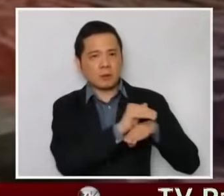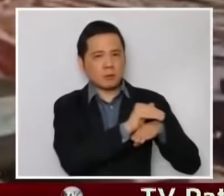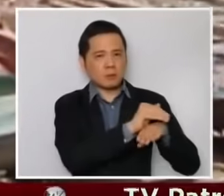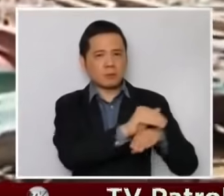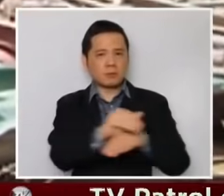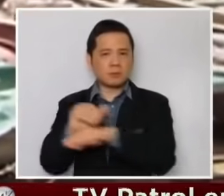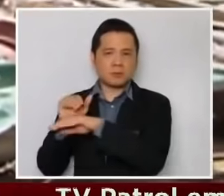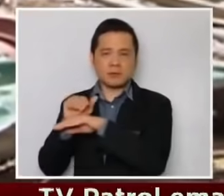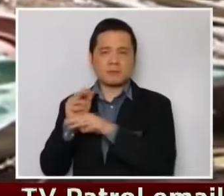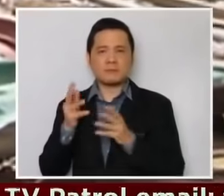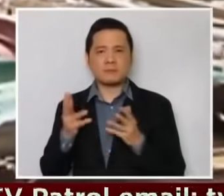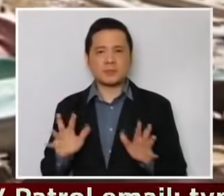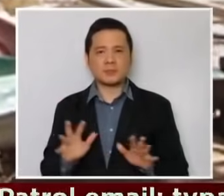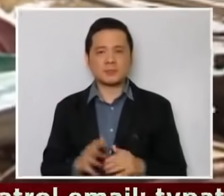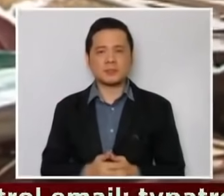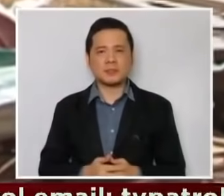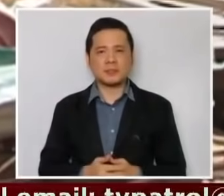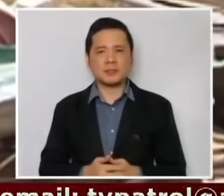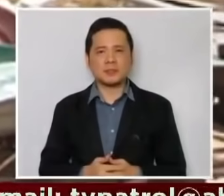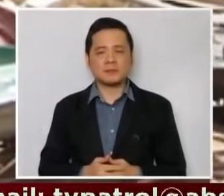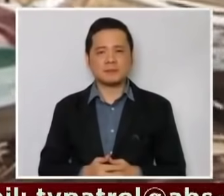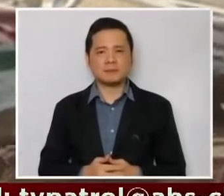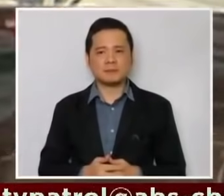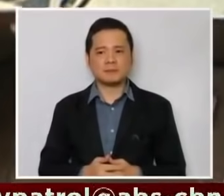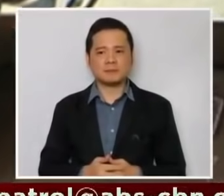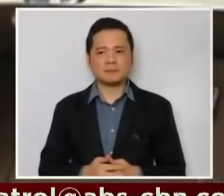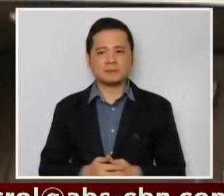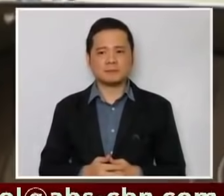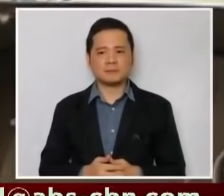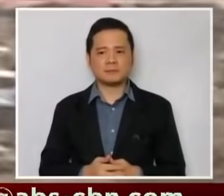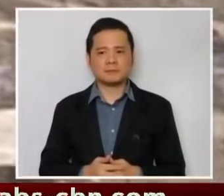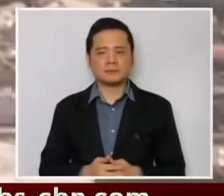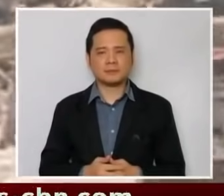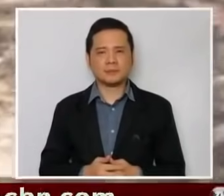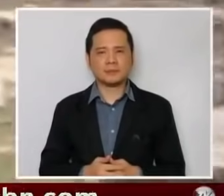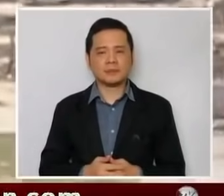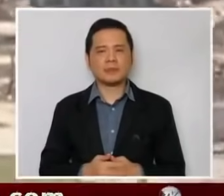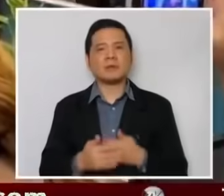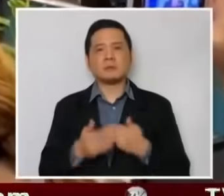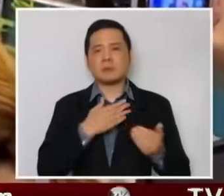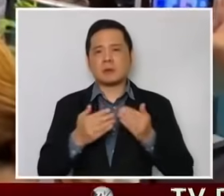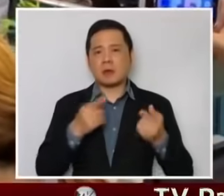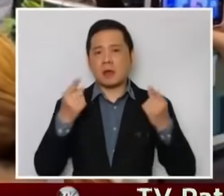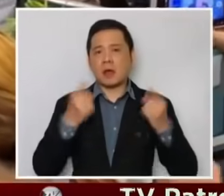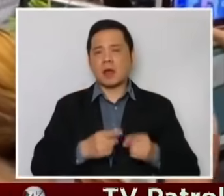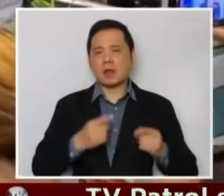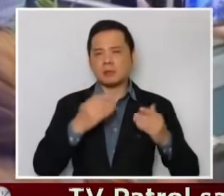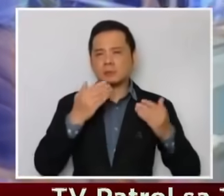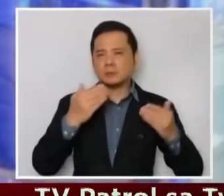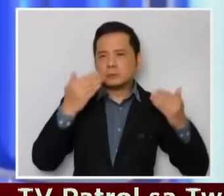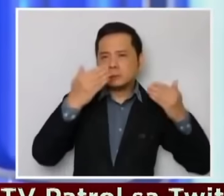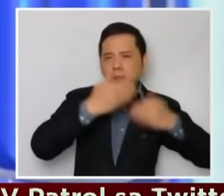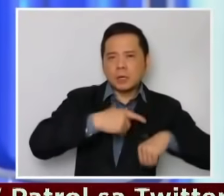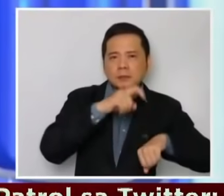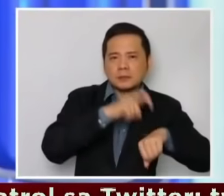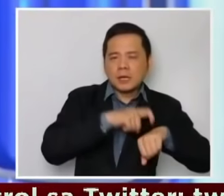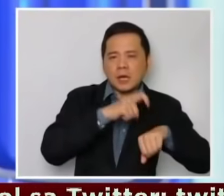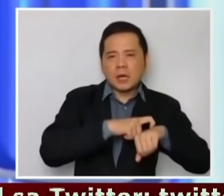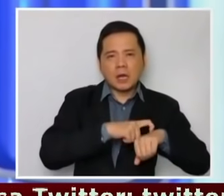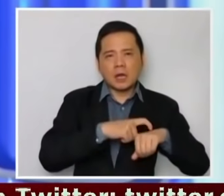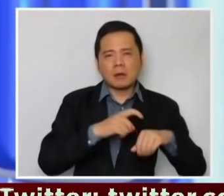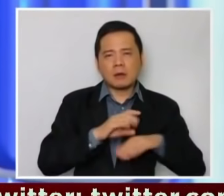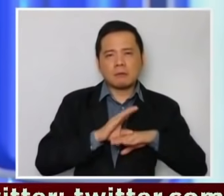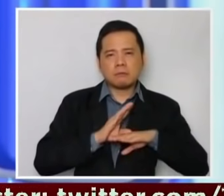ilaw. Kabilang na ang ilan sa pinakamadilim na bahagi ng kasaysayan. Hindi